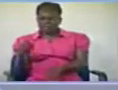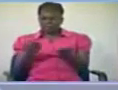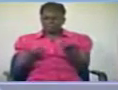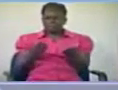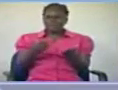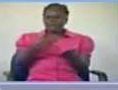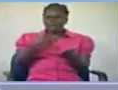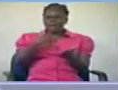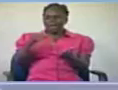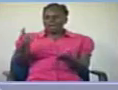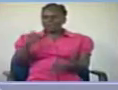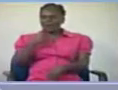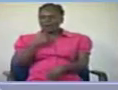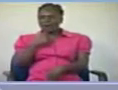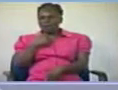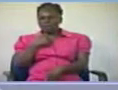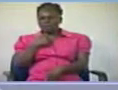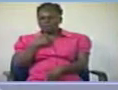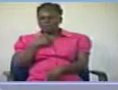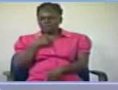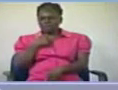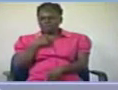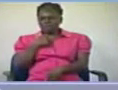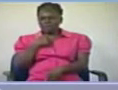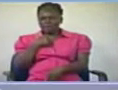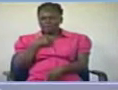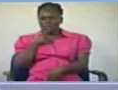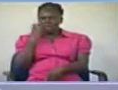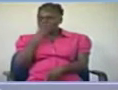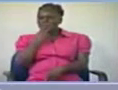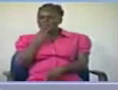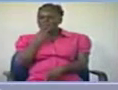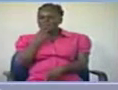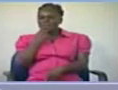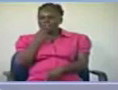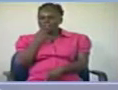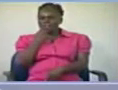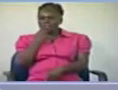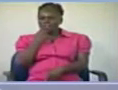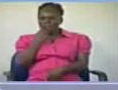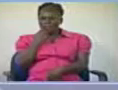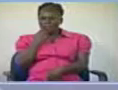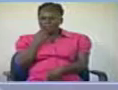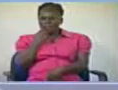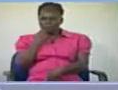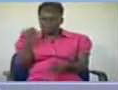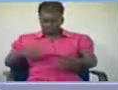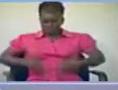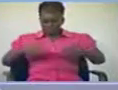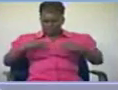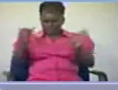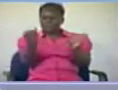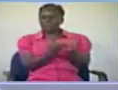na upungufu katika limbs, yale tunaoita physically impaired. Yes. Lakini